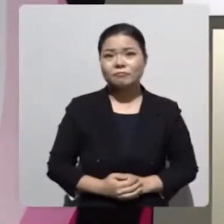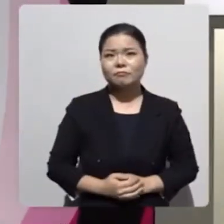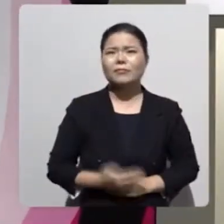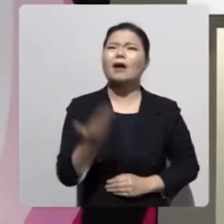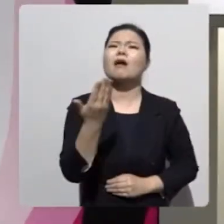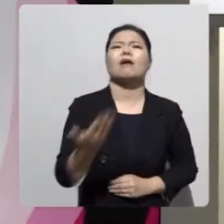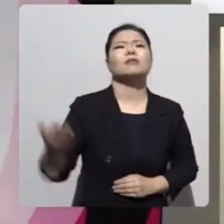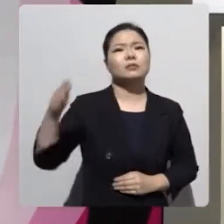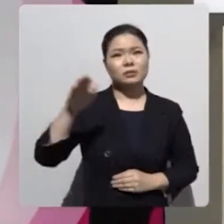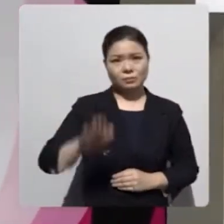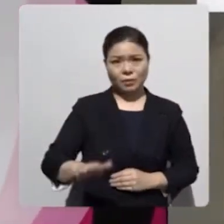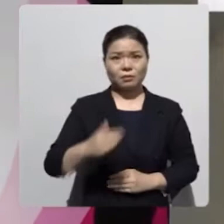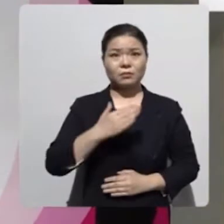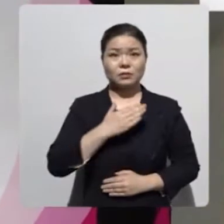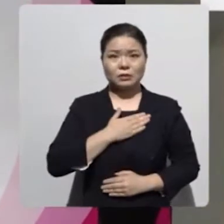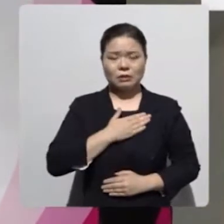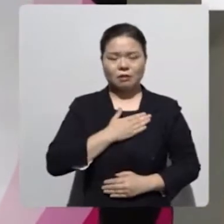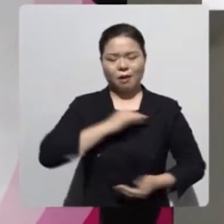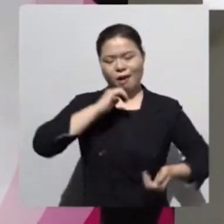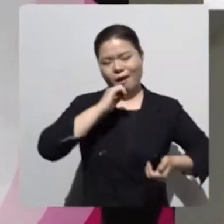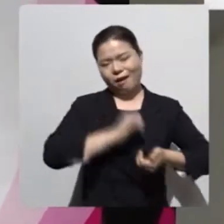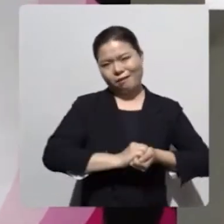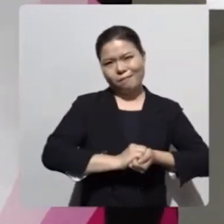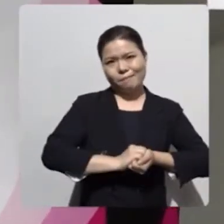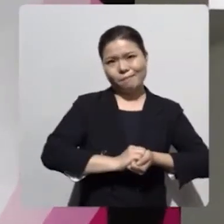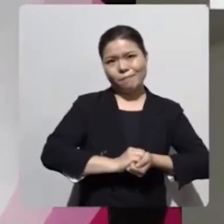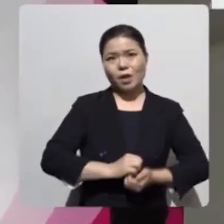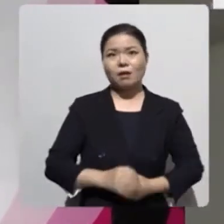하지만 저는 벽에 부딪혔습니다.